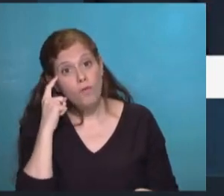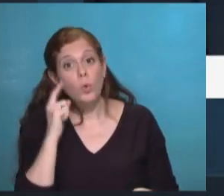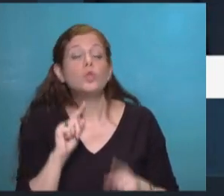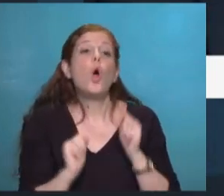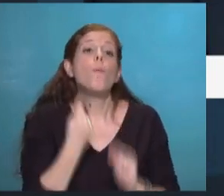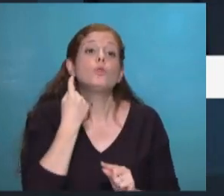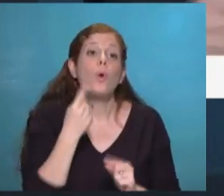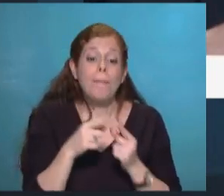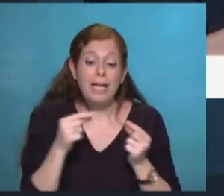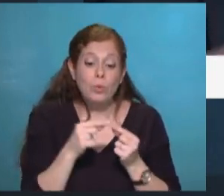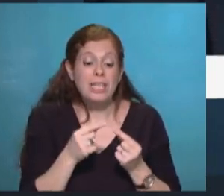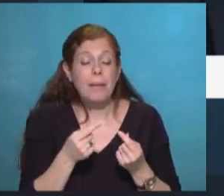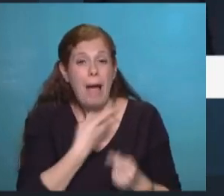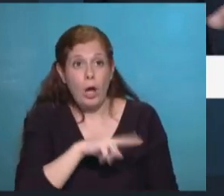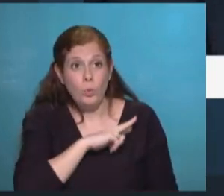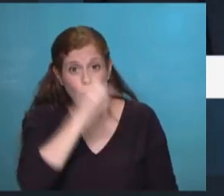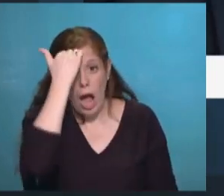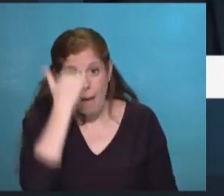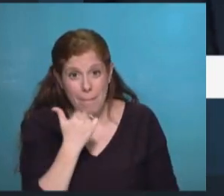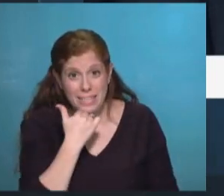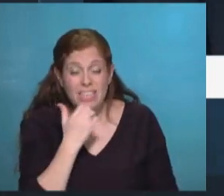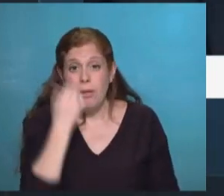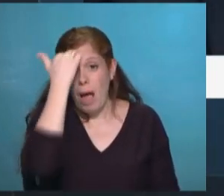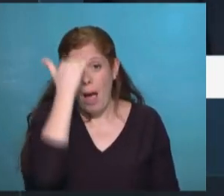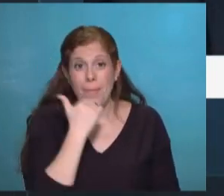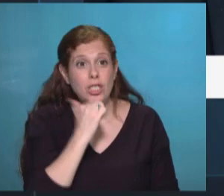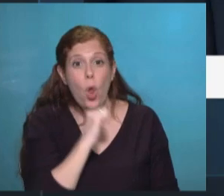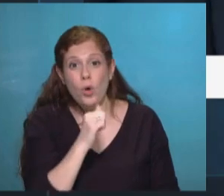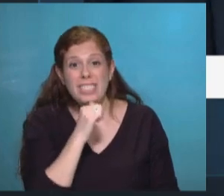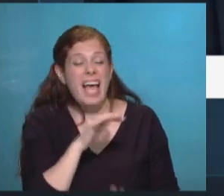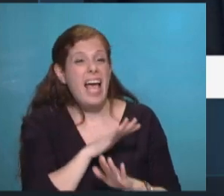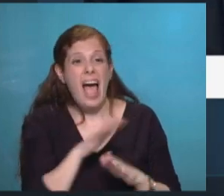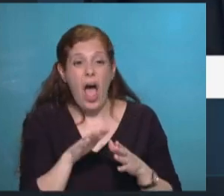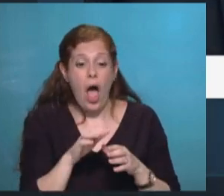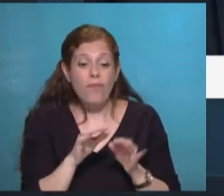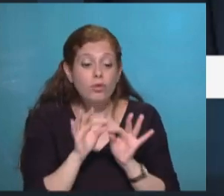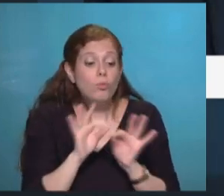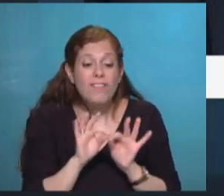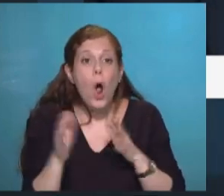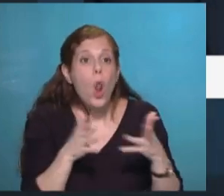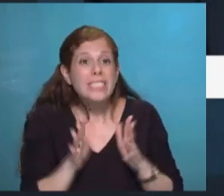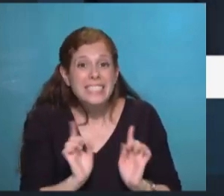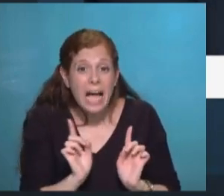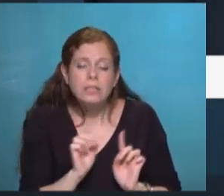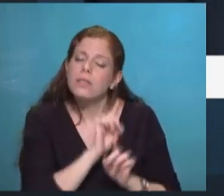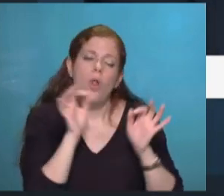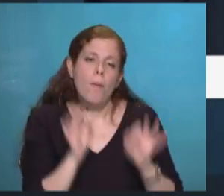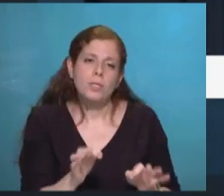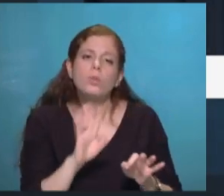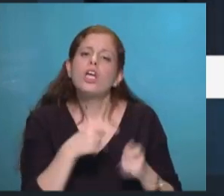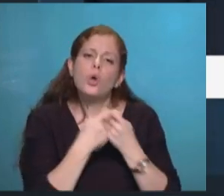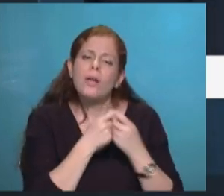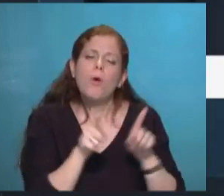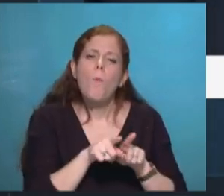ברצועה זה באחריות חמאס, וכשחמאס לא רוצה אף איזה אבן שם לא זזה מהכל במקום, זו לא המציאות. יש ארגונים כמו הג'יהאד האסלאמי וכמו